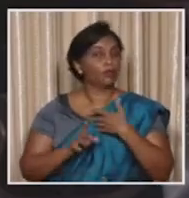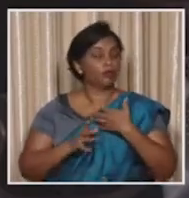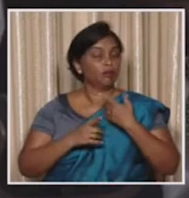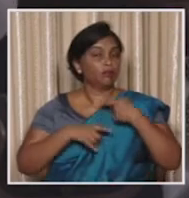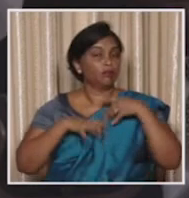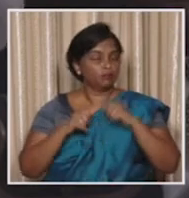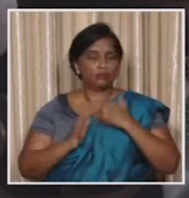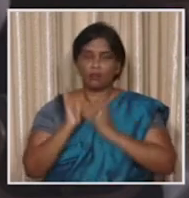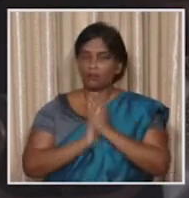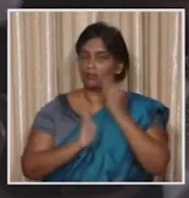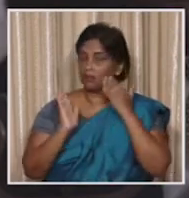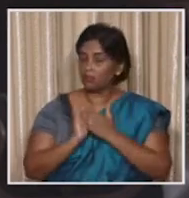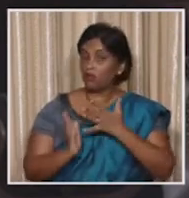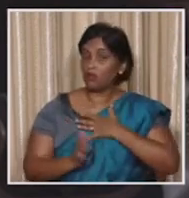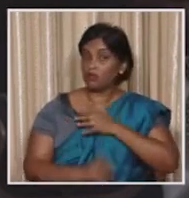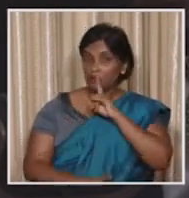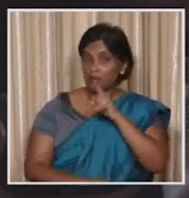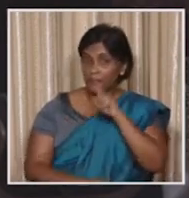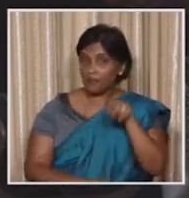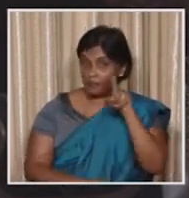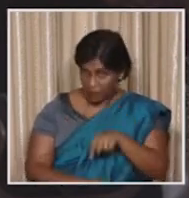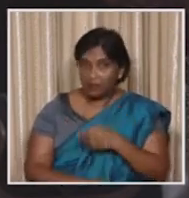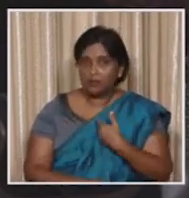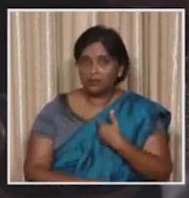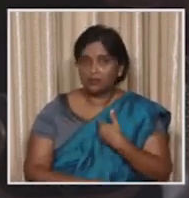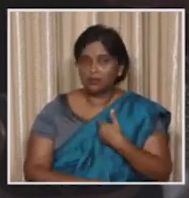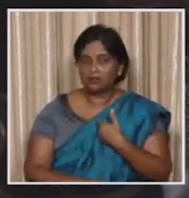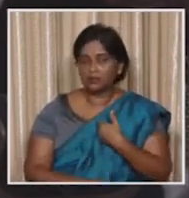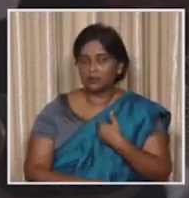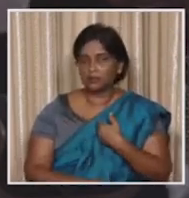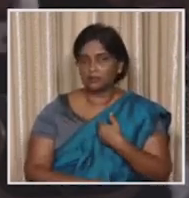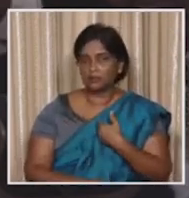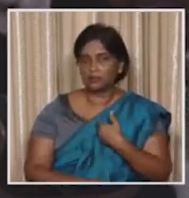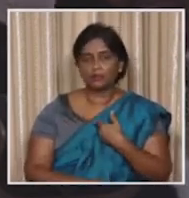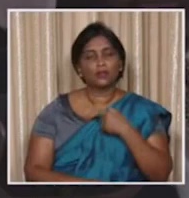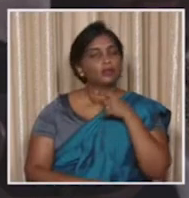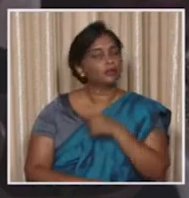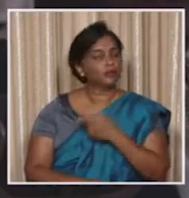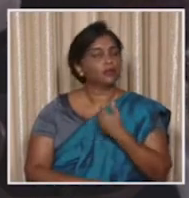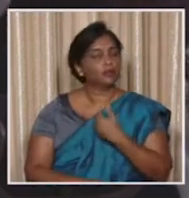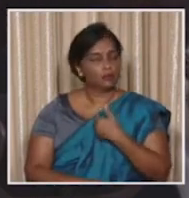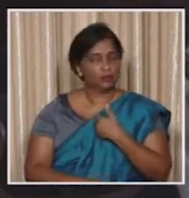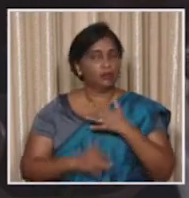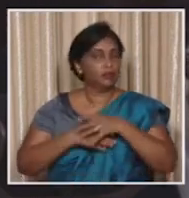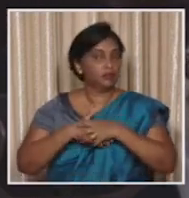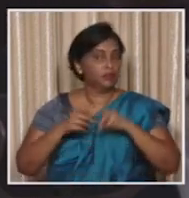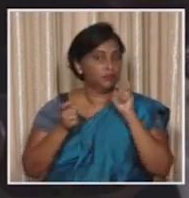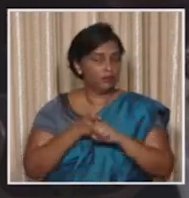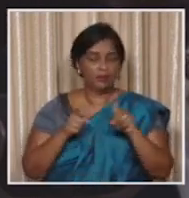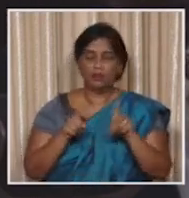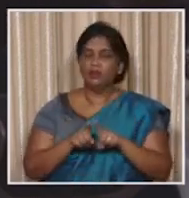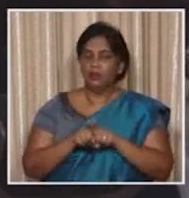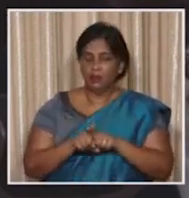உரிமை அங்கீகரிக்கப்பட்ட அடிப்படையில் ஒரு தீர்வு வேண்டும் என்று கோருவது தவறா? எங்கள் மீது இனப்படுகொலை செய்த ராணுவத்திற்கு எதிராக ஒரு சர்வதேச குற்றவியல்